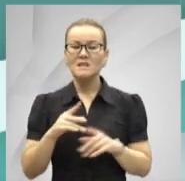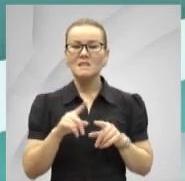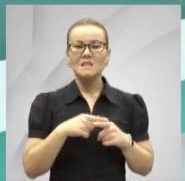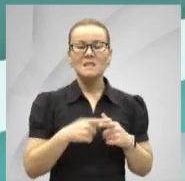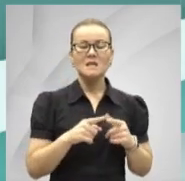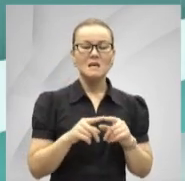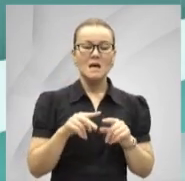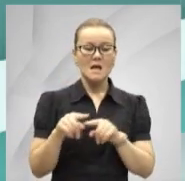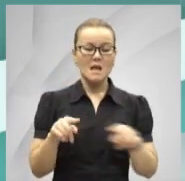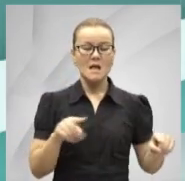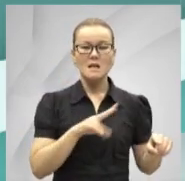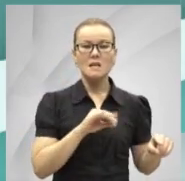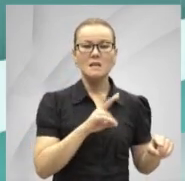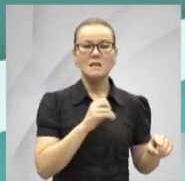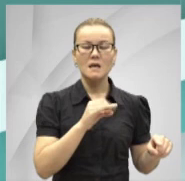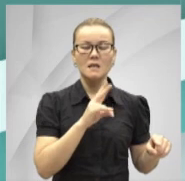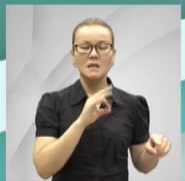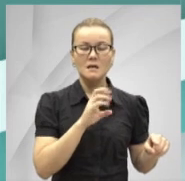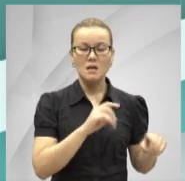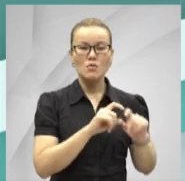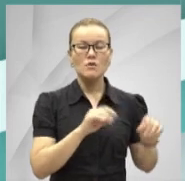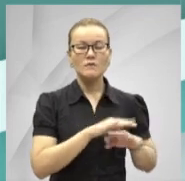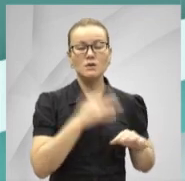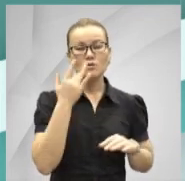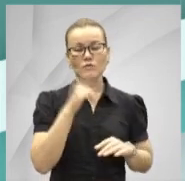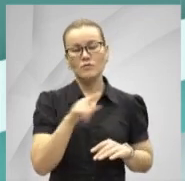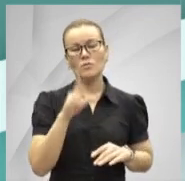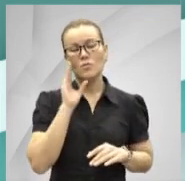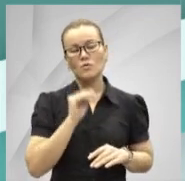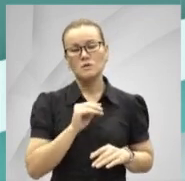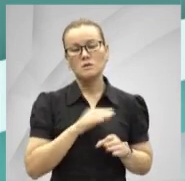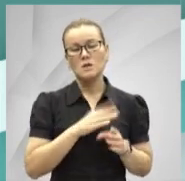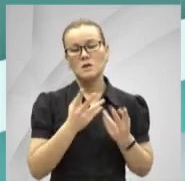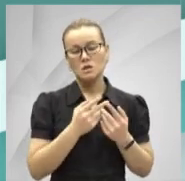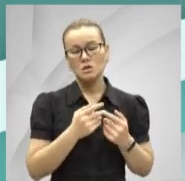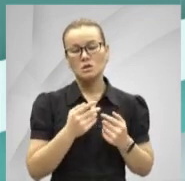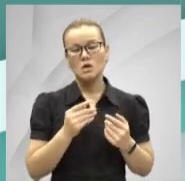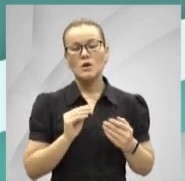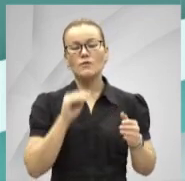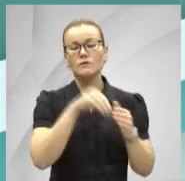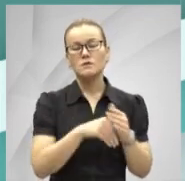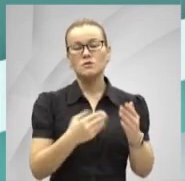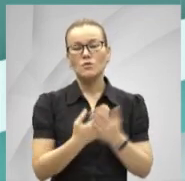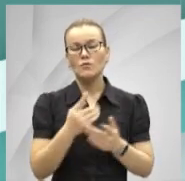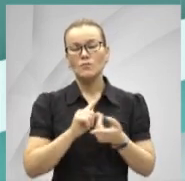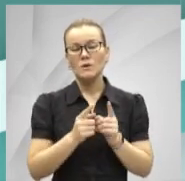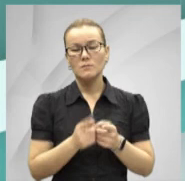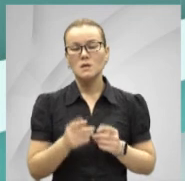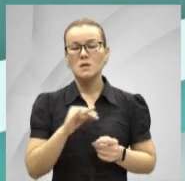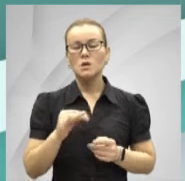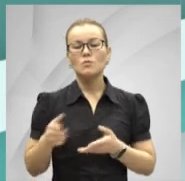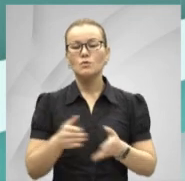линейные уравнения, которые вы способны решить, чтобы найти вновь введенную переменную. И путем